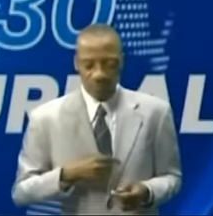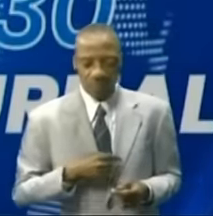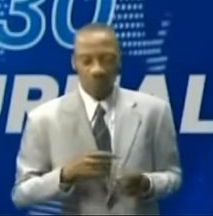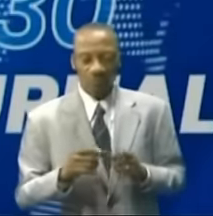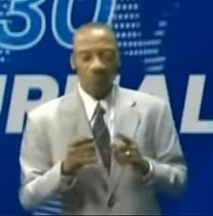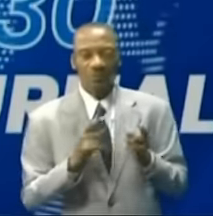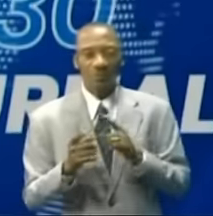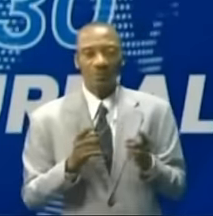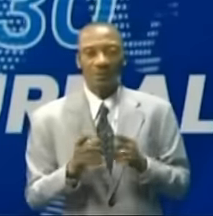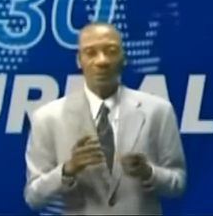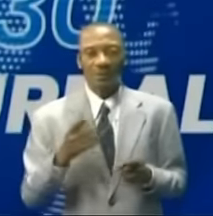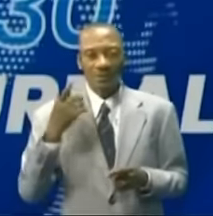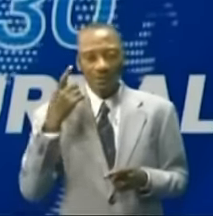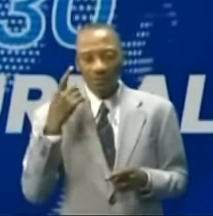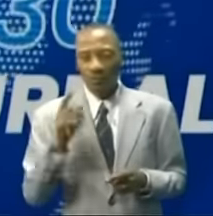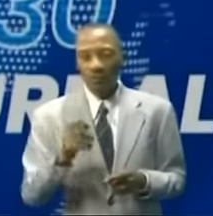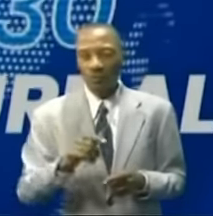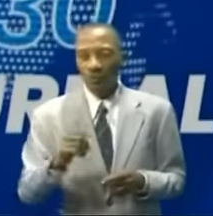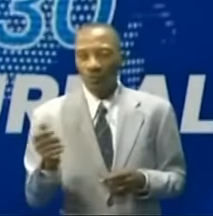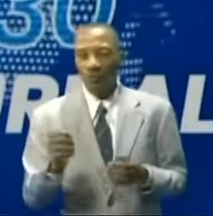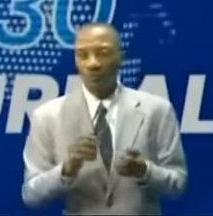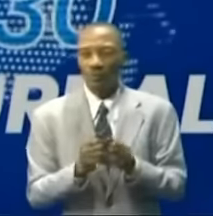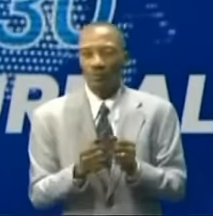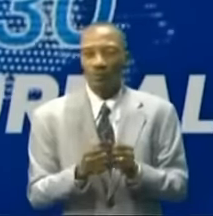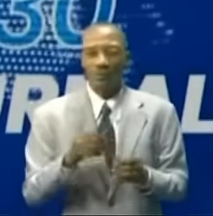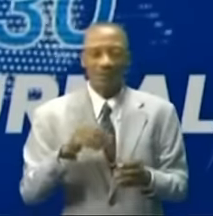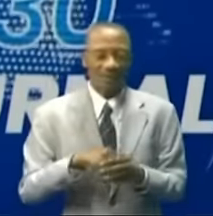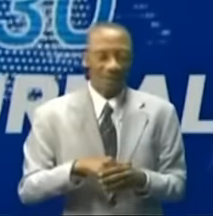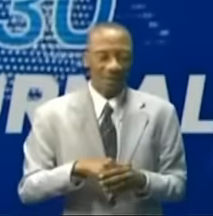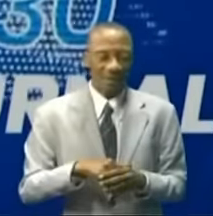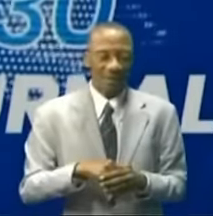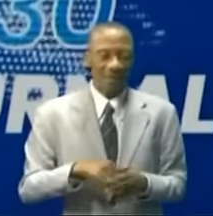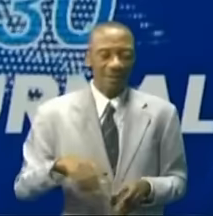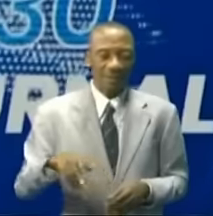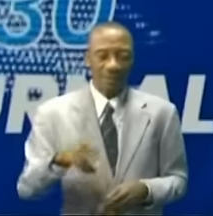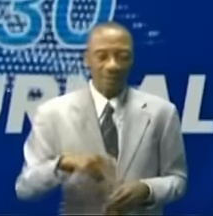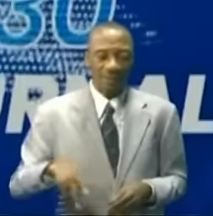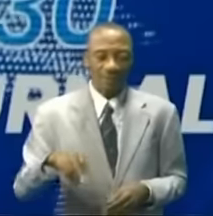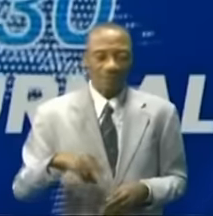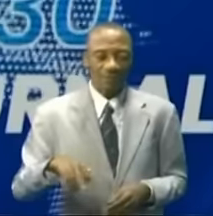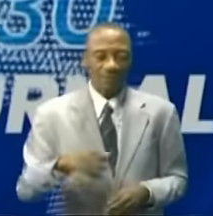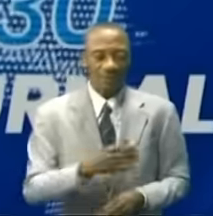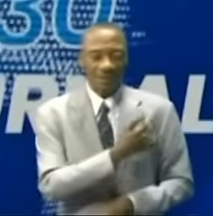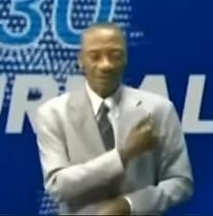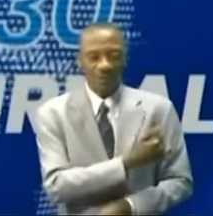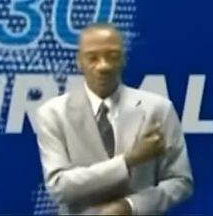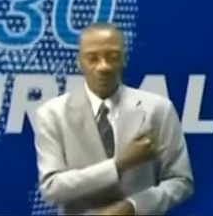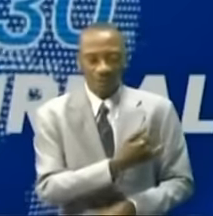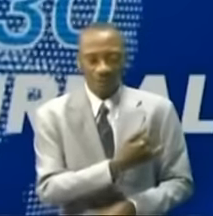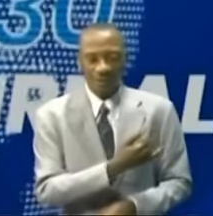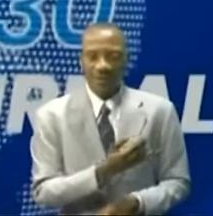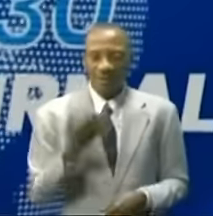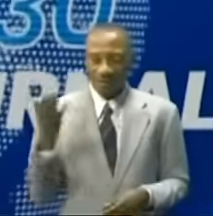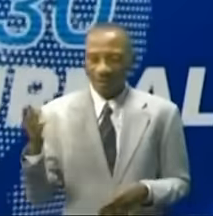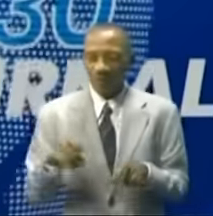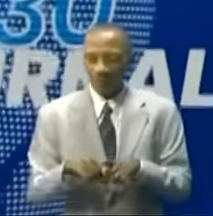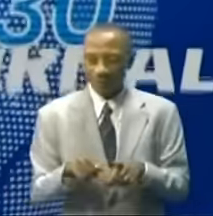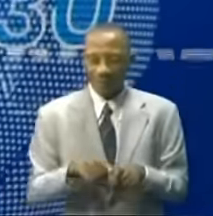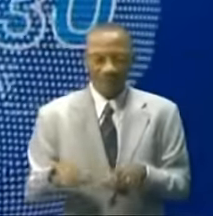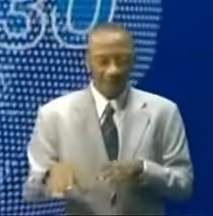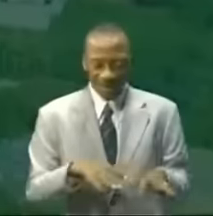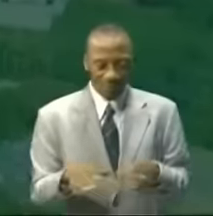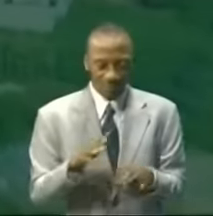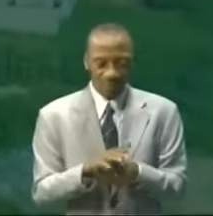de l'habitat en Ituri. Cette performance est consécutive à la campagne de sensibilisation menée auprès de la population.